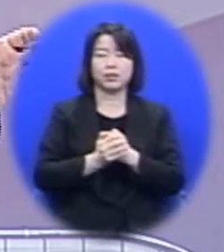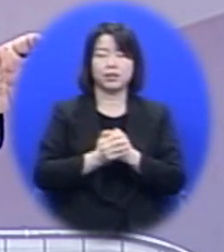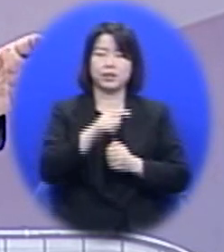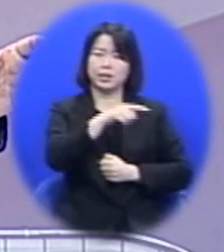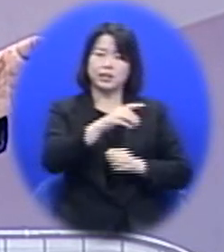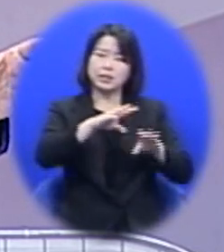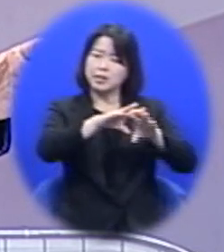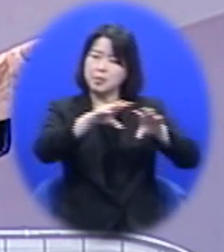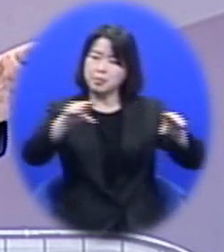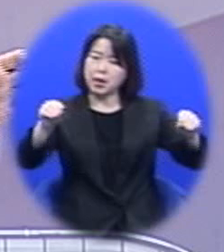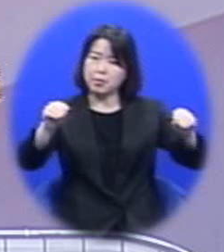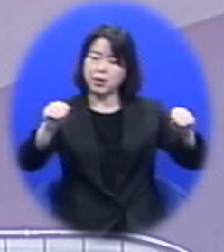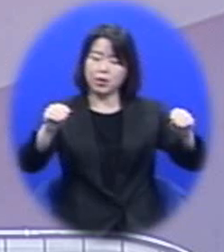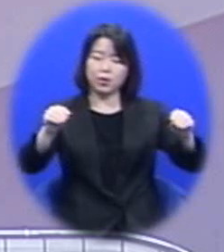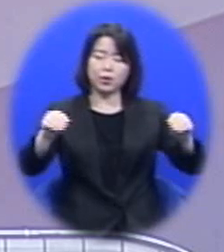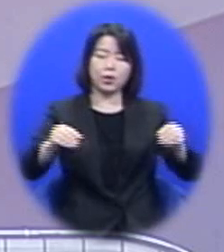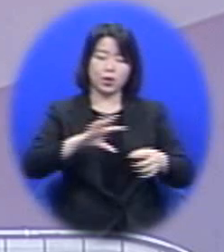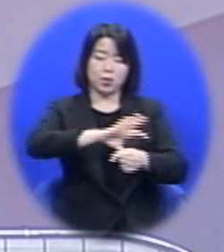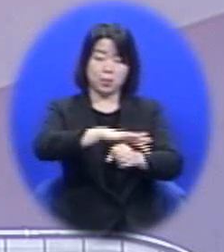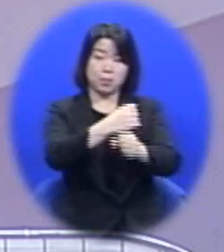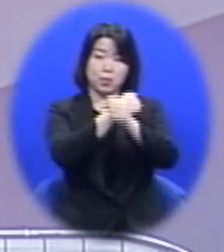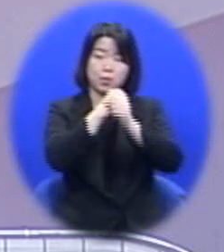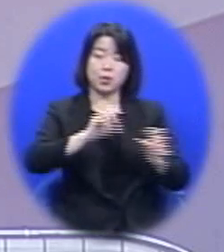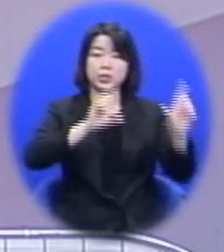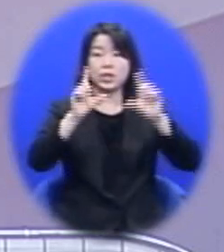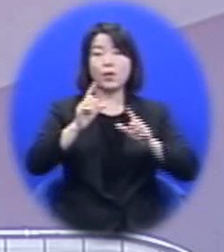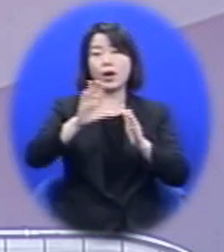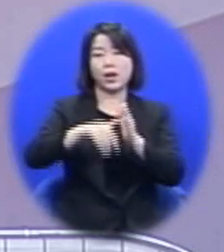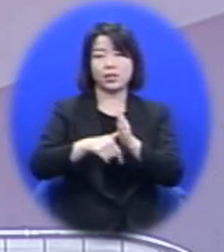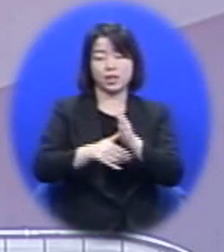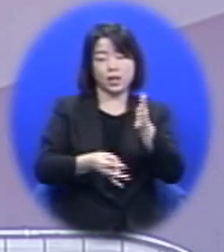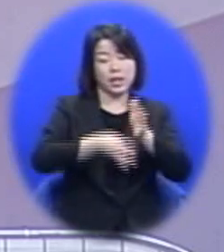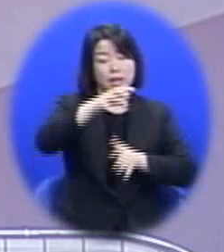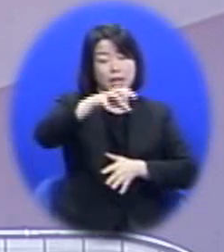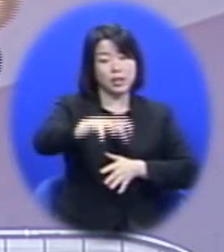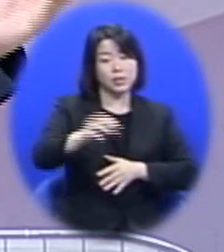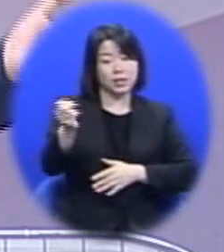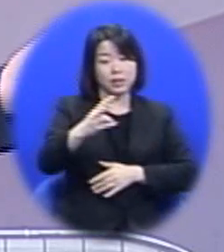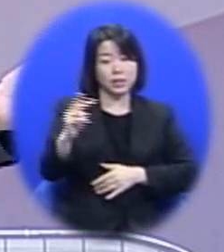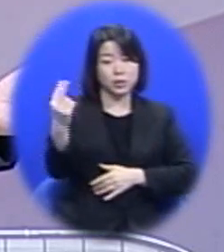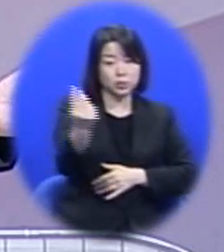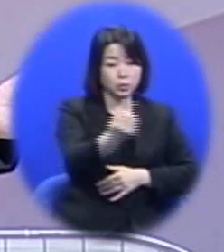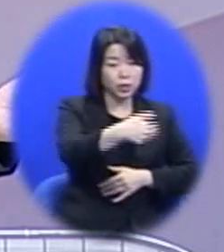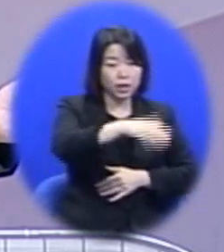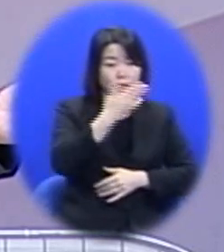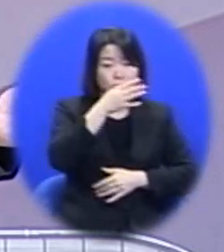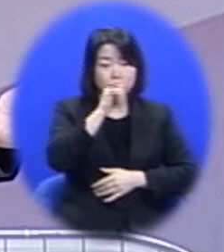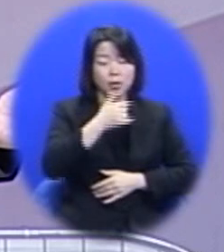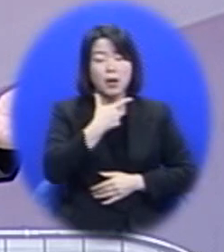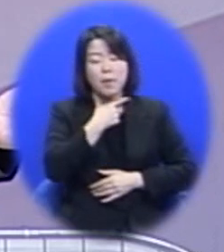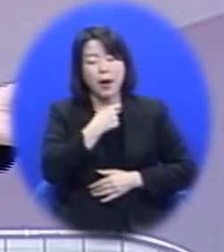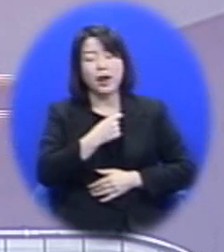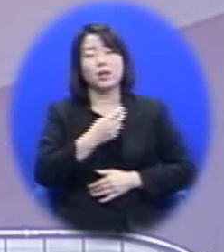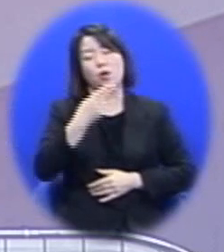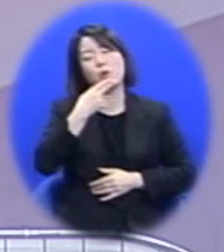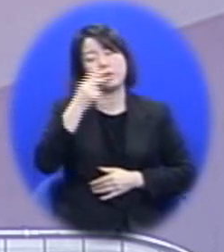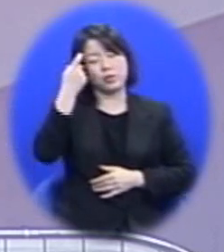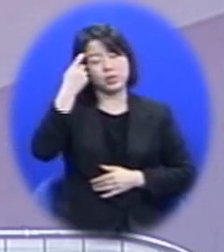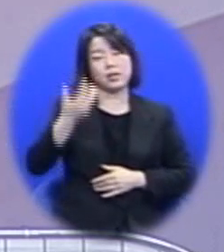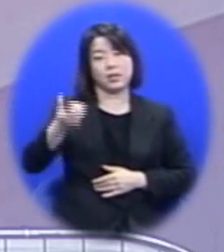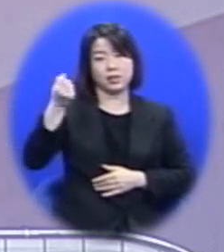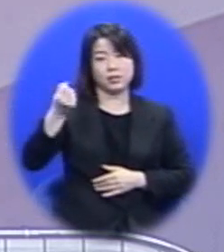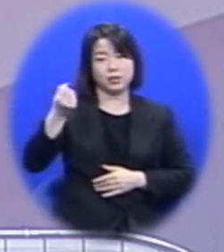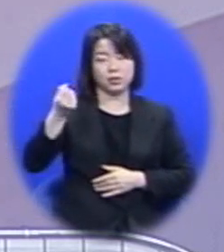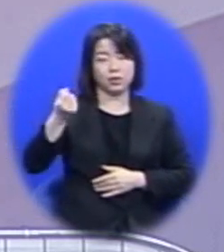포로 생활하는 동안에 예루살렘으로 다시 돌아갈 수만 있다면 소원이 없을 거라고 생각했어요. 우리가